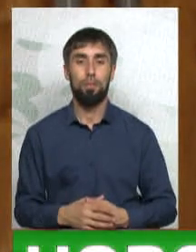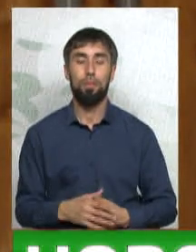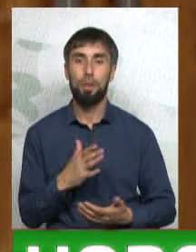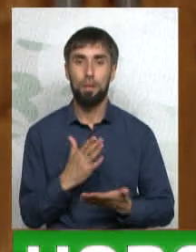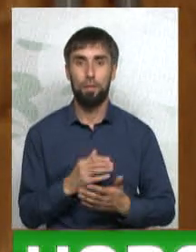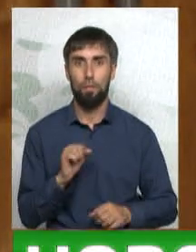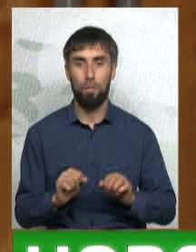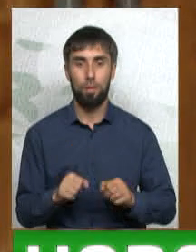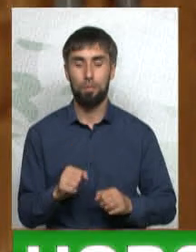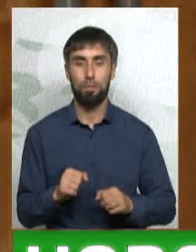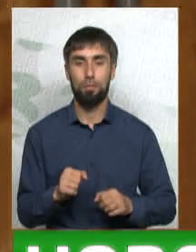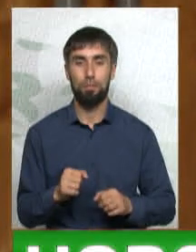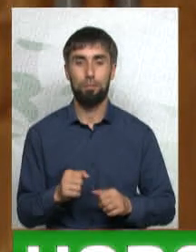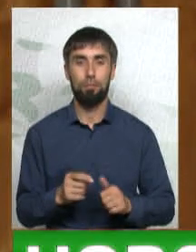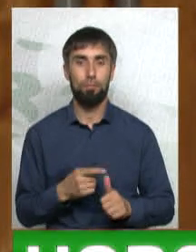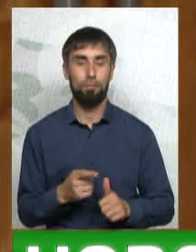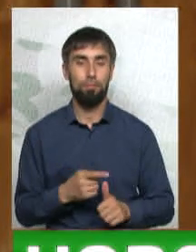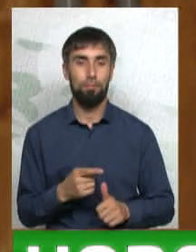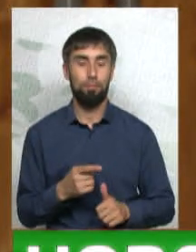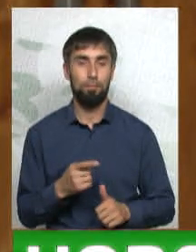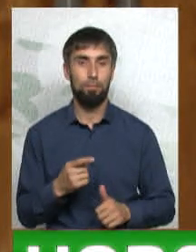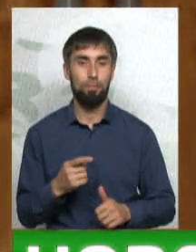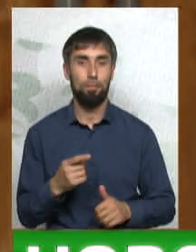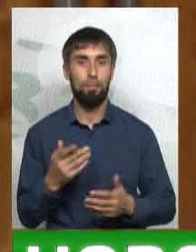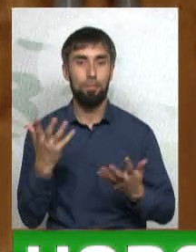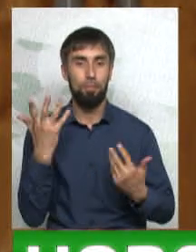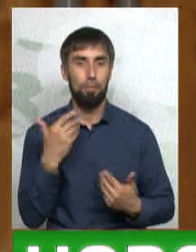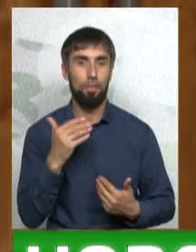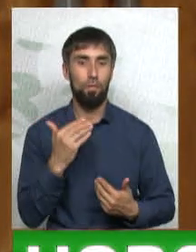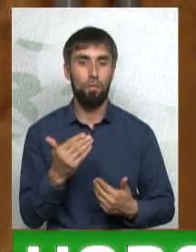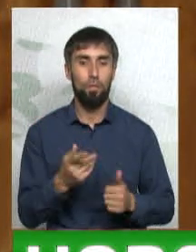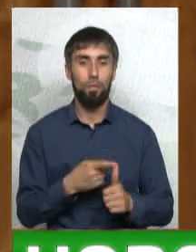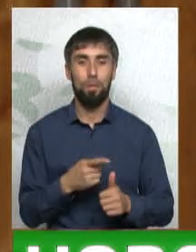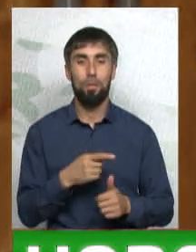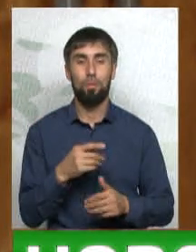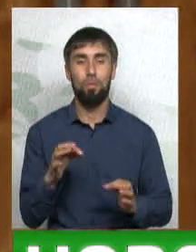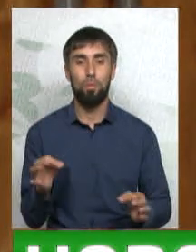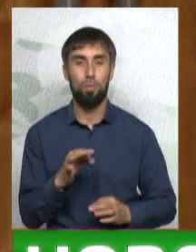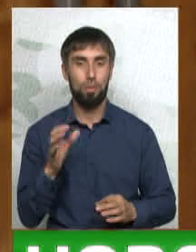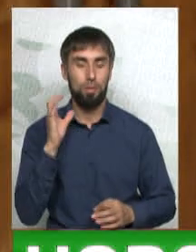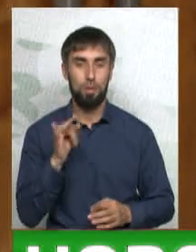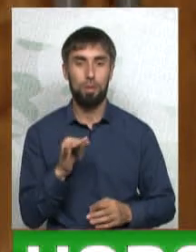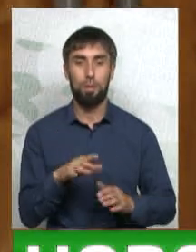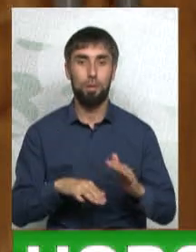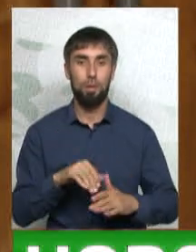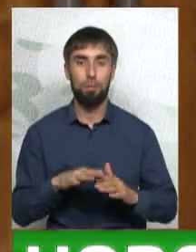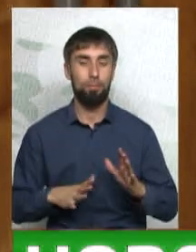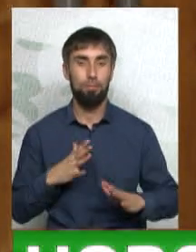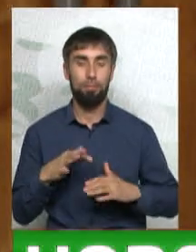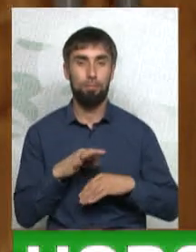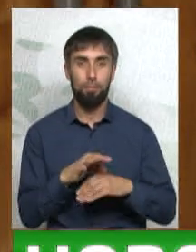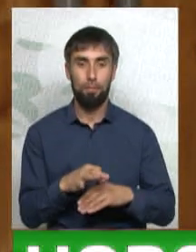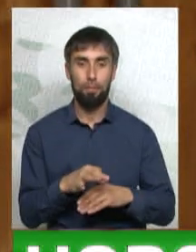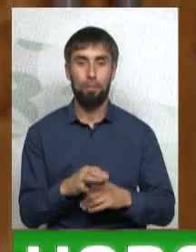имеем возможность насладиться классической музыкой в исполнении камерного оркестра. Репетиции проходят сейчас очень